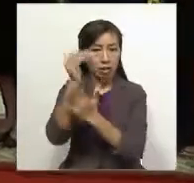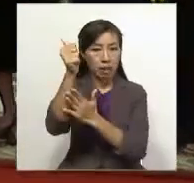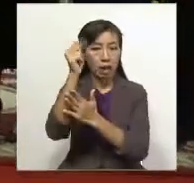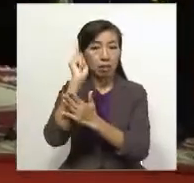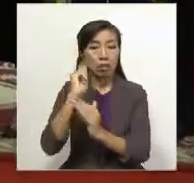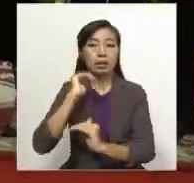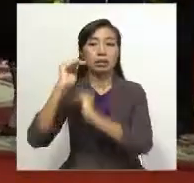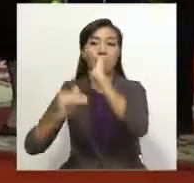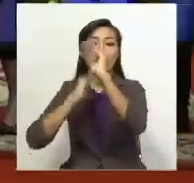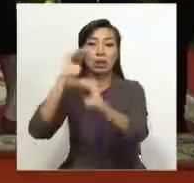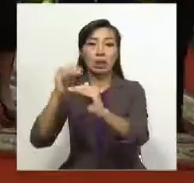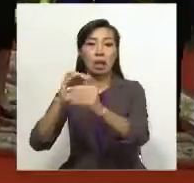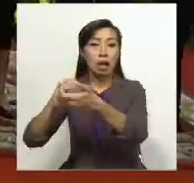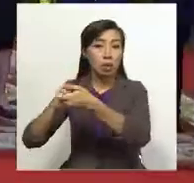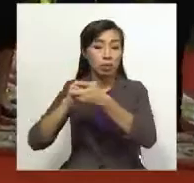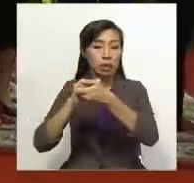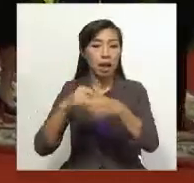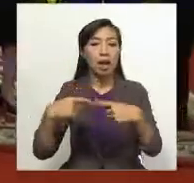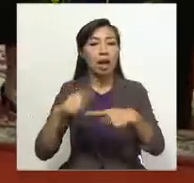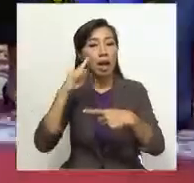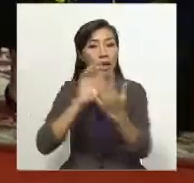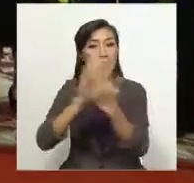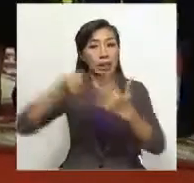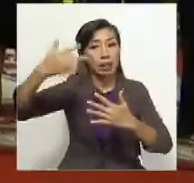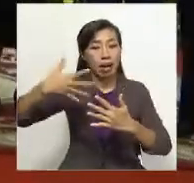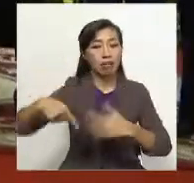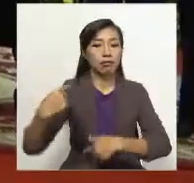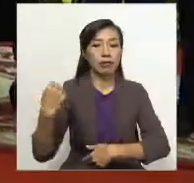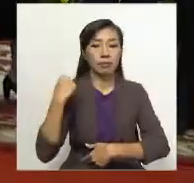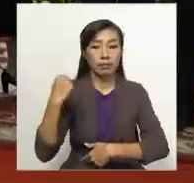กันอันจะทำให้อนุภูมิภาคนี้มีความเข้มแข็ง